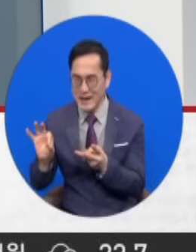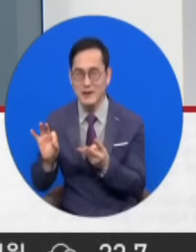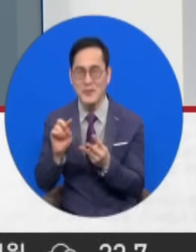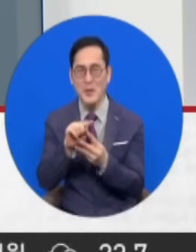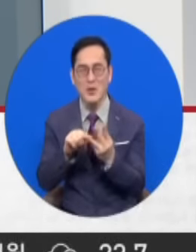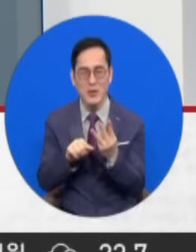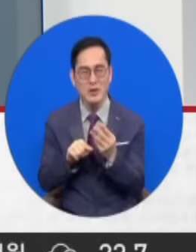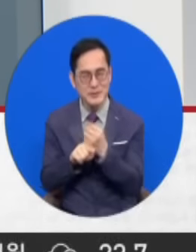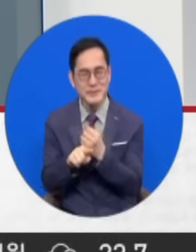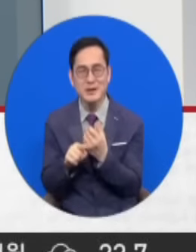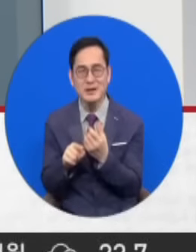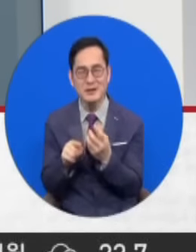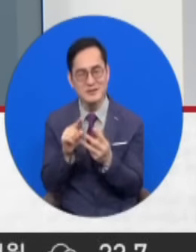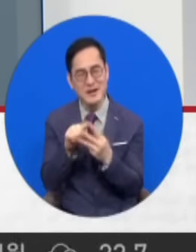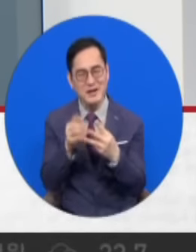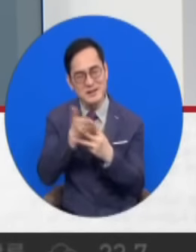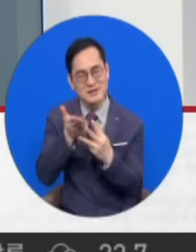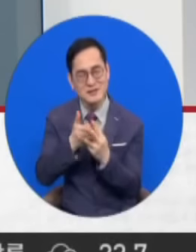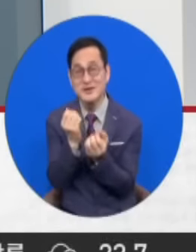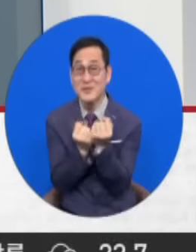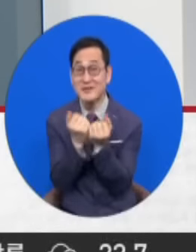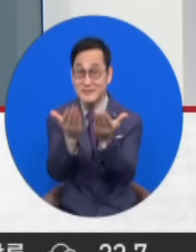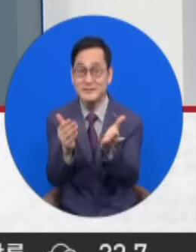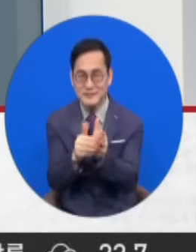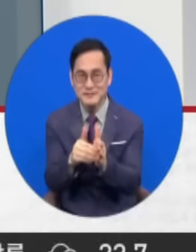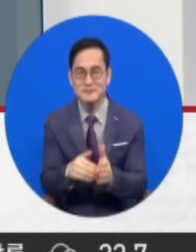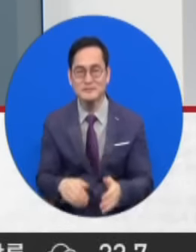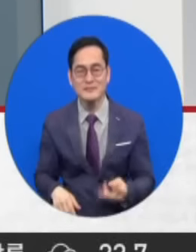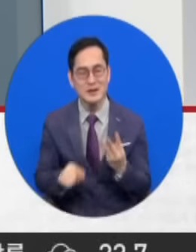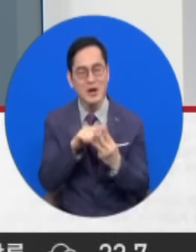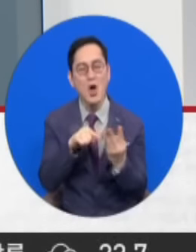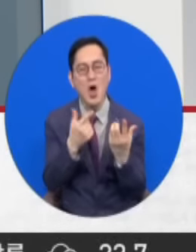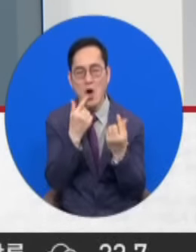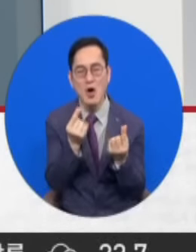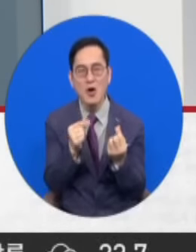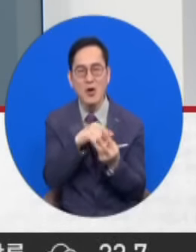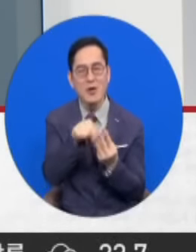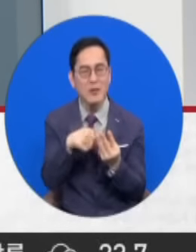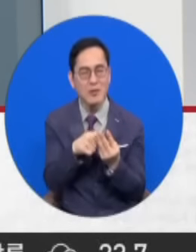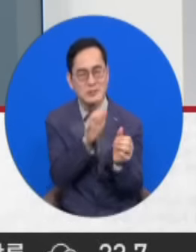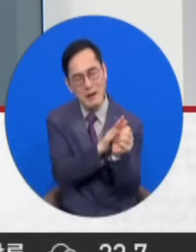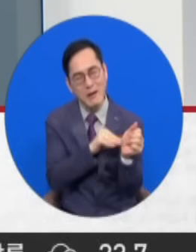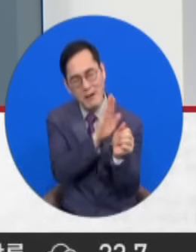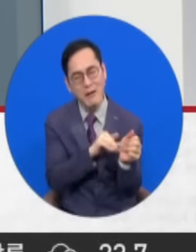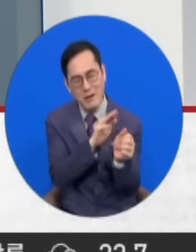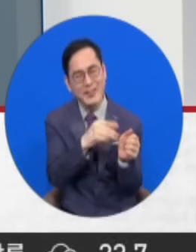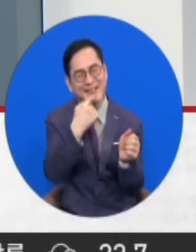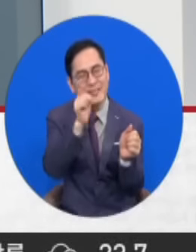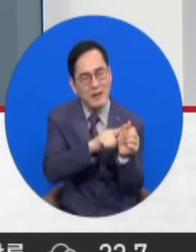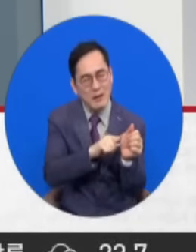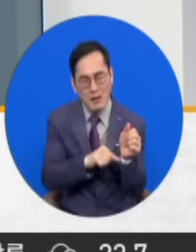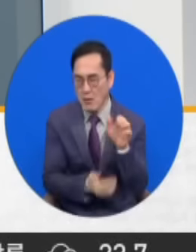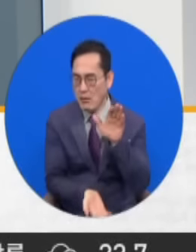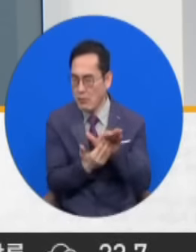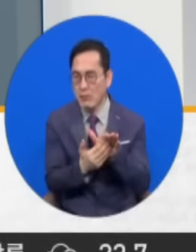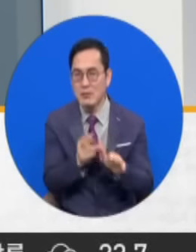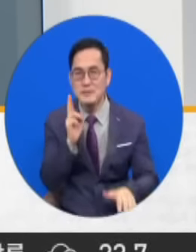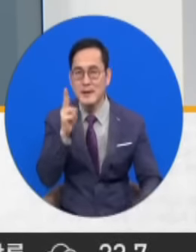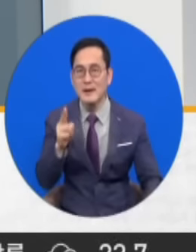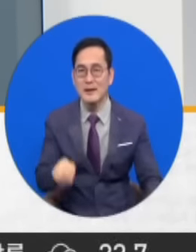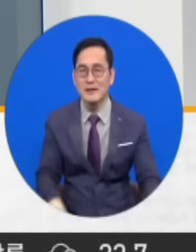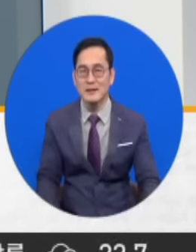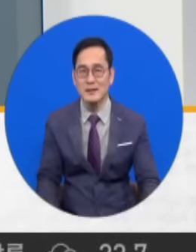같습니다. 지금 민주당 당내에서도 칭송 경쟁이 좋아 보이지 않는다라는 얘기가 진명에서도 나오고 있어요.